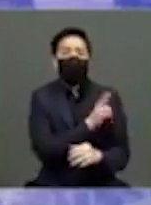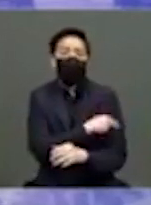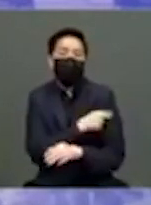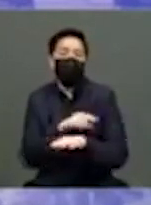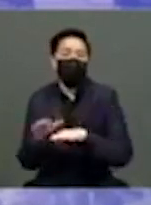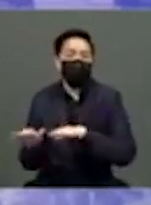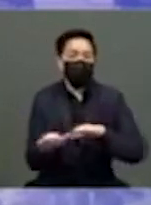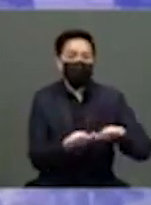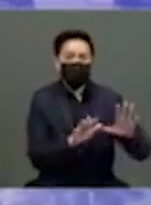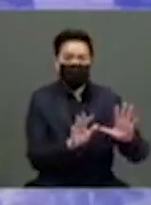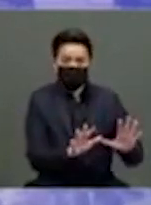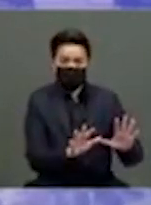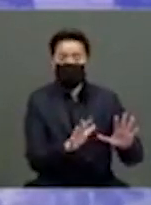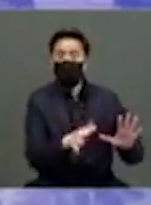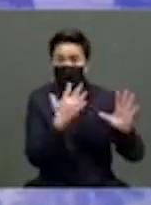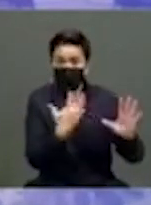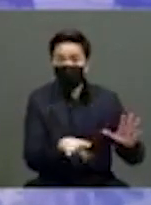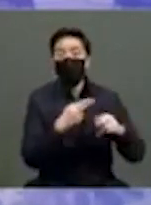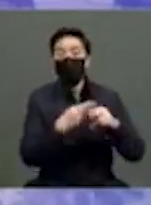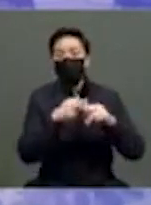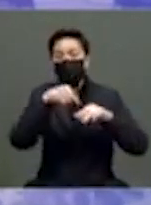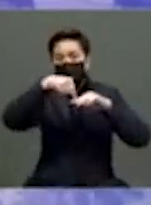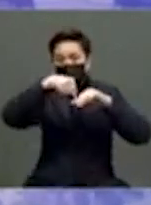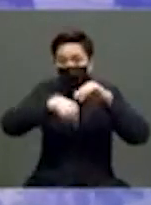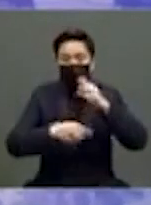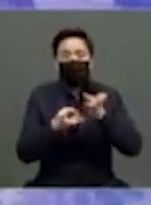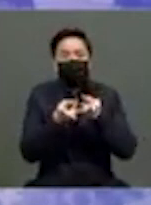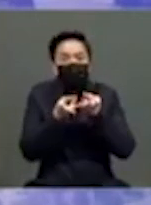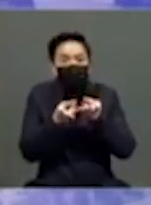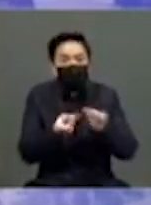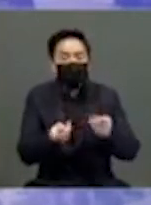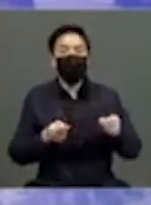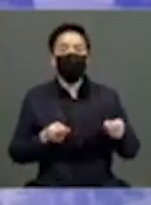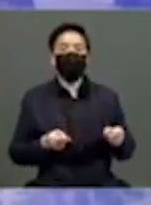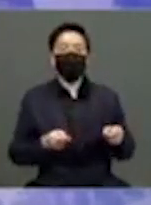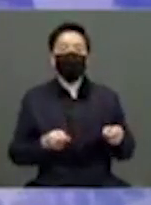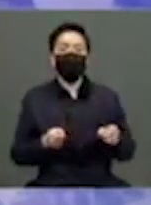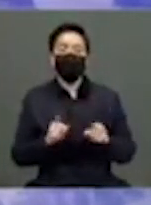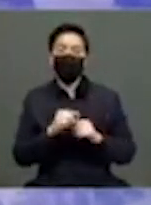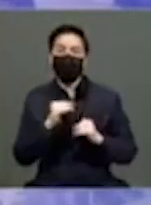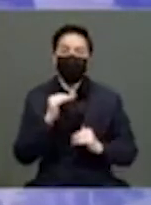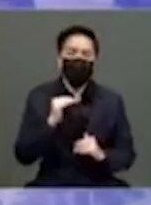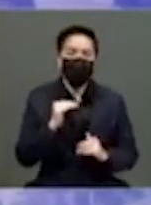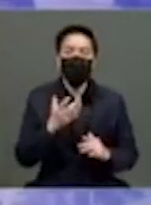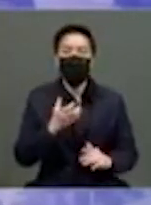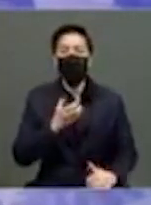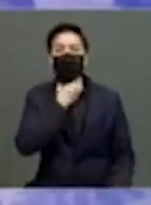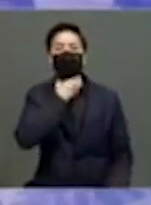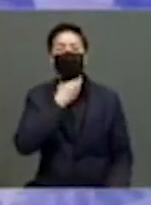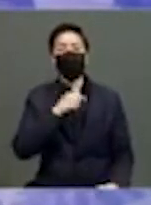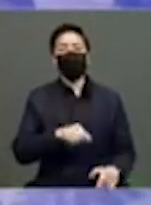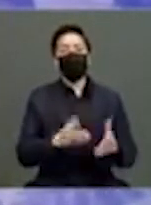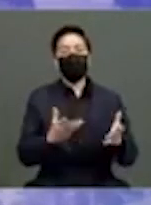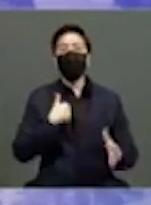พร้อมแล้วก็มีการลงในรายละเอียดทางนี้ทำให้ฟิตไปซะหน่อยนึงนะครับซึ่งตรงนี้ก็